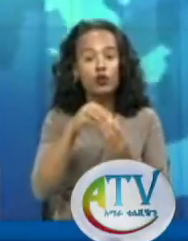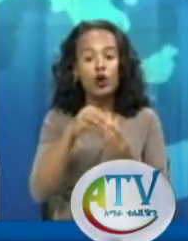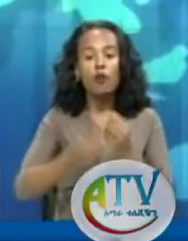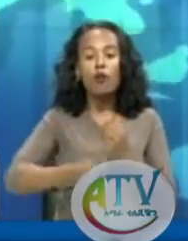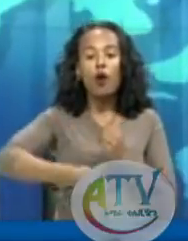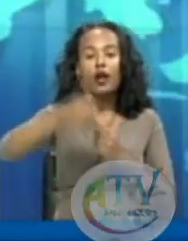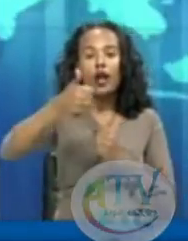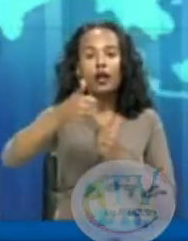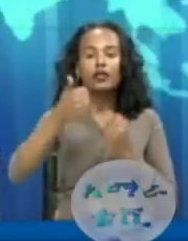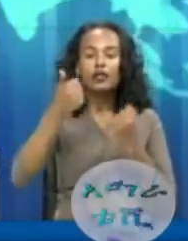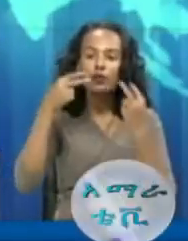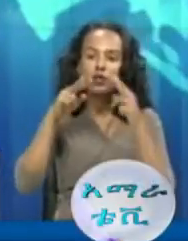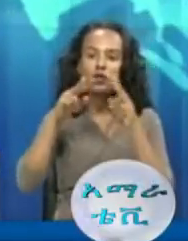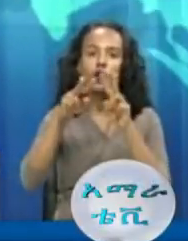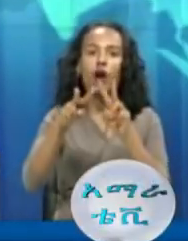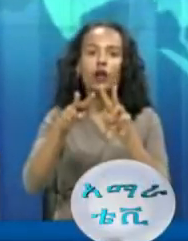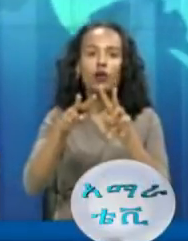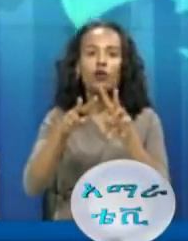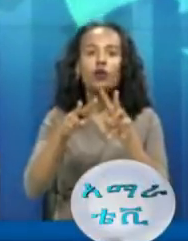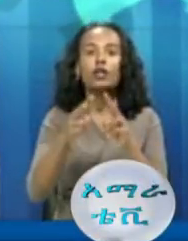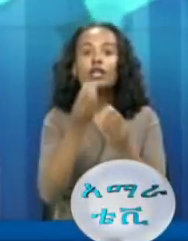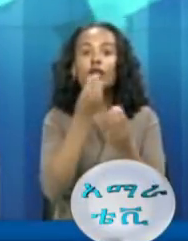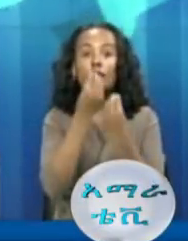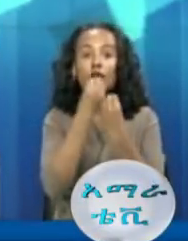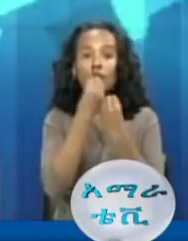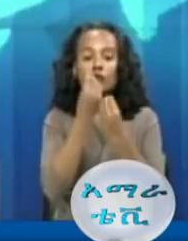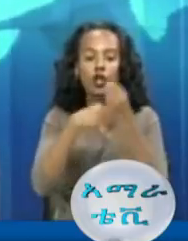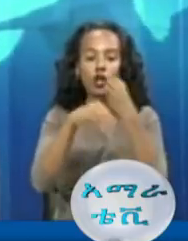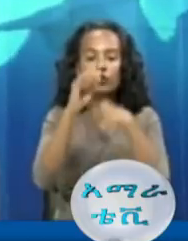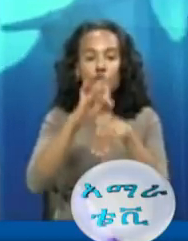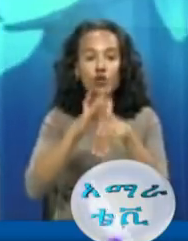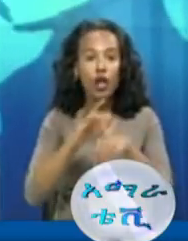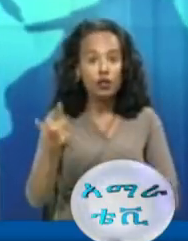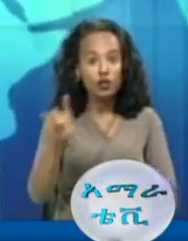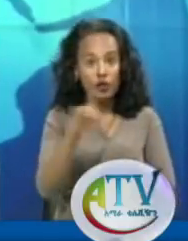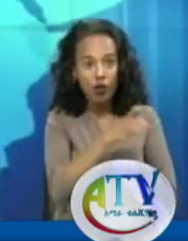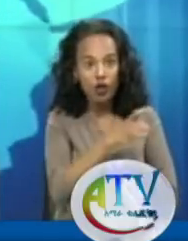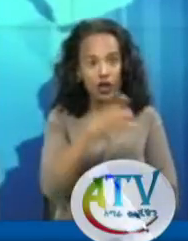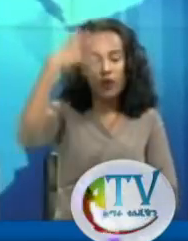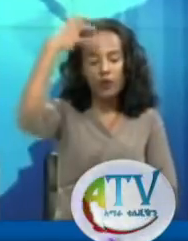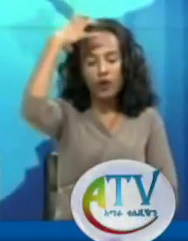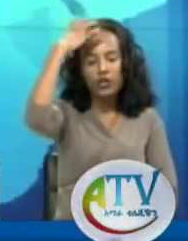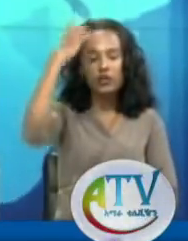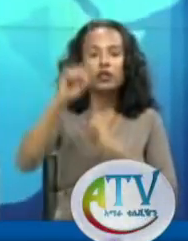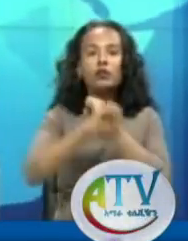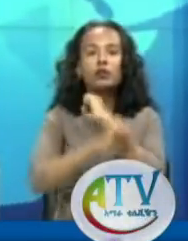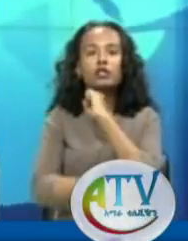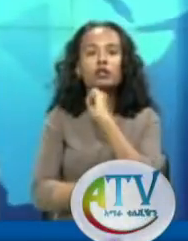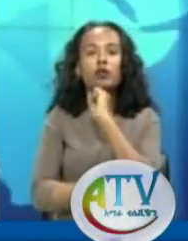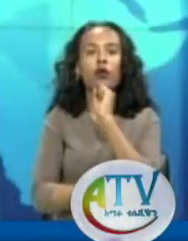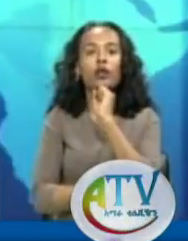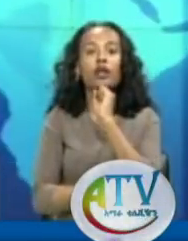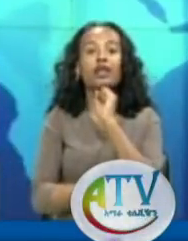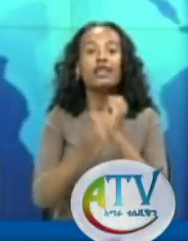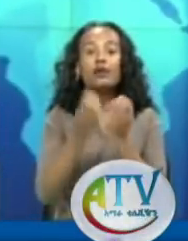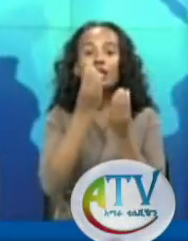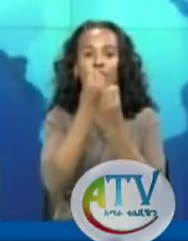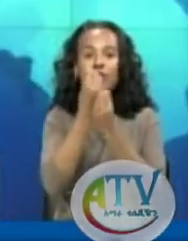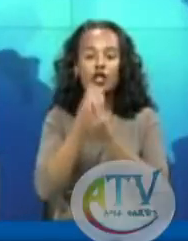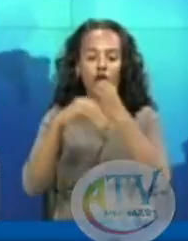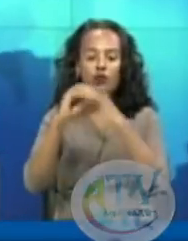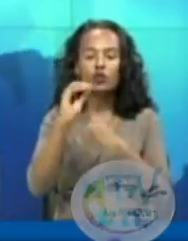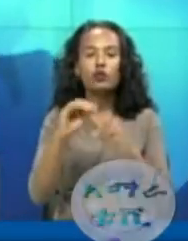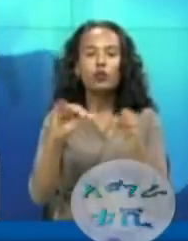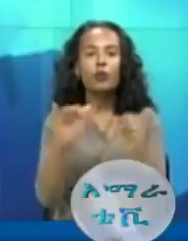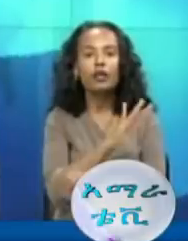በዋናነት የሚስተዋለው የምግብ ሸቀጦች ላይ ስለሆነ መንግስት የመሰረታዊ የምግብ ሸቀጦችን በበቂ